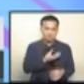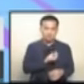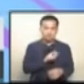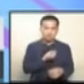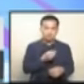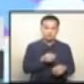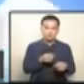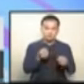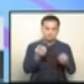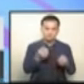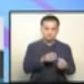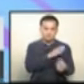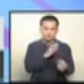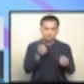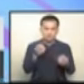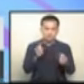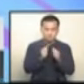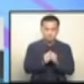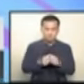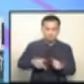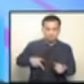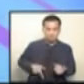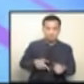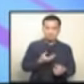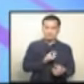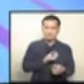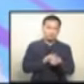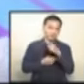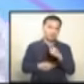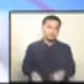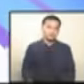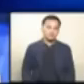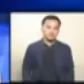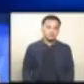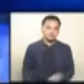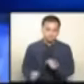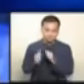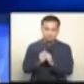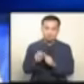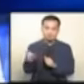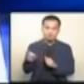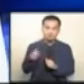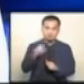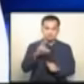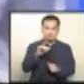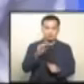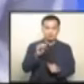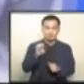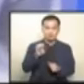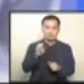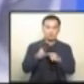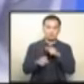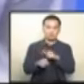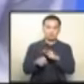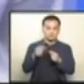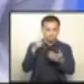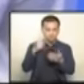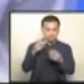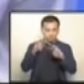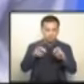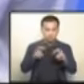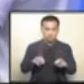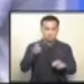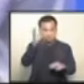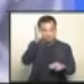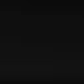matapang lang sir dahil maraming kasama at may baril. Kung hindi, duwag po ito sir. Sige, sasamahan po namin kayo sa Camp Crame para maimbestigan itong